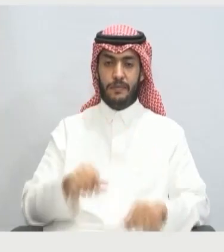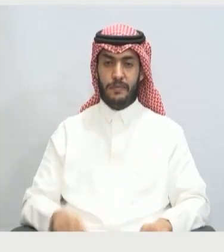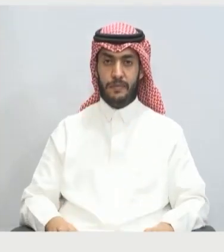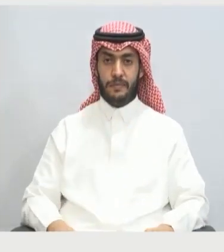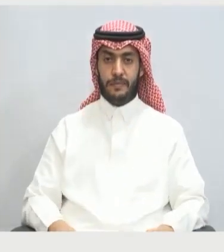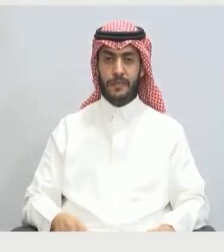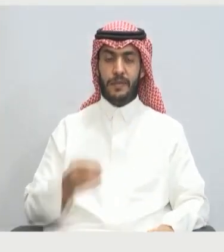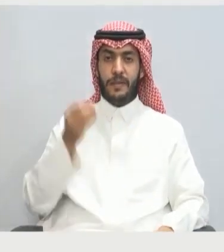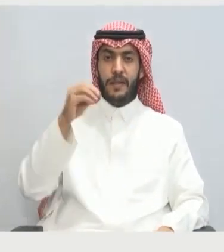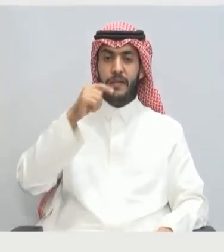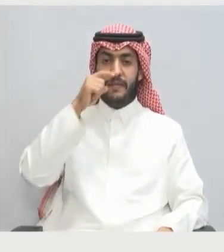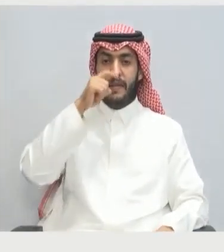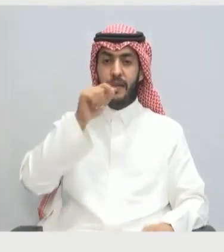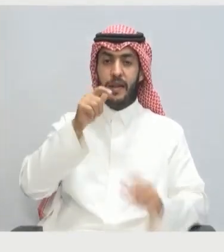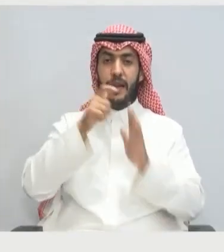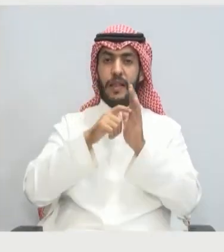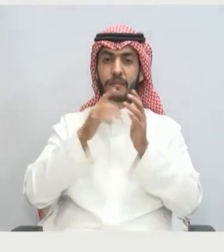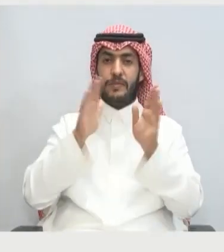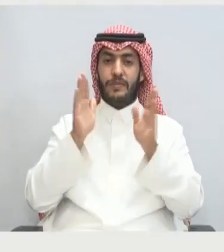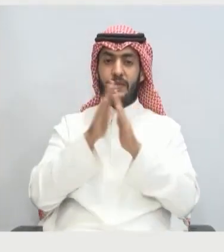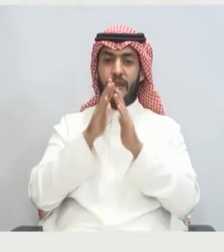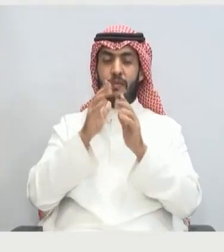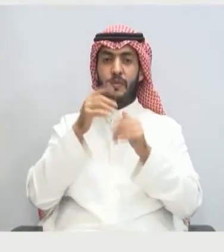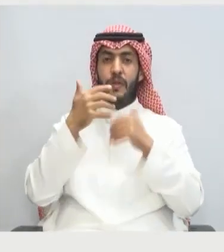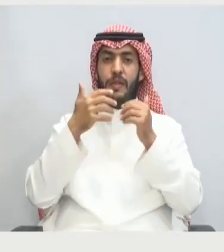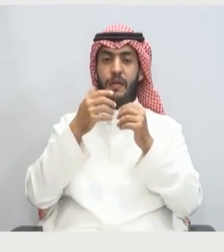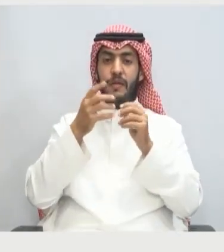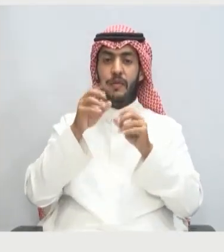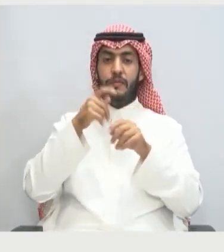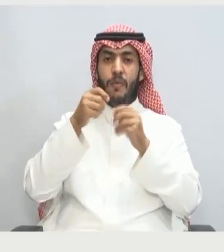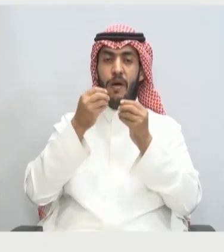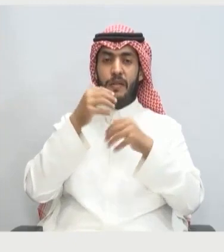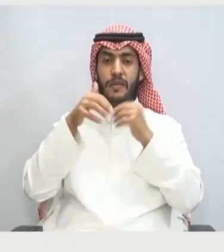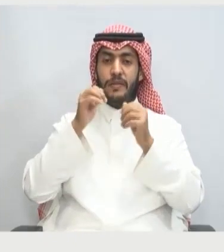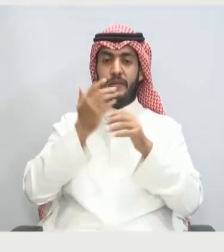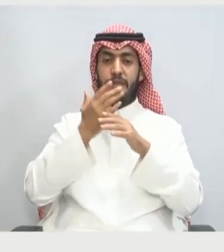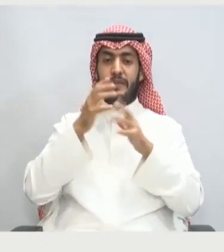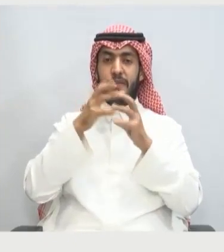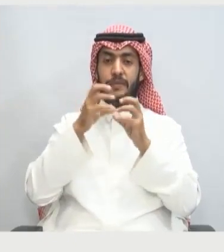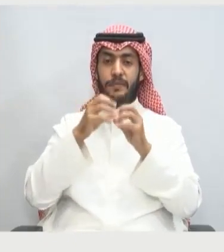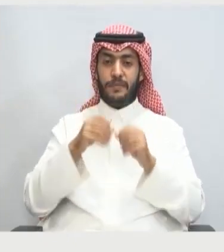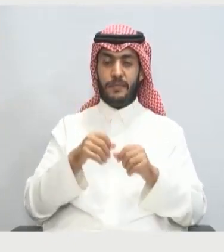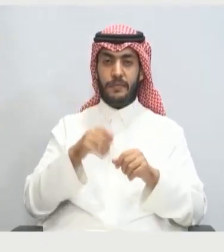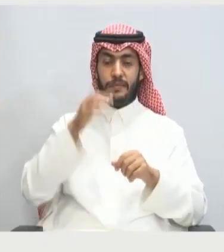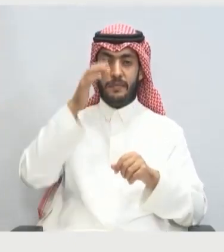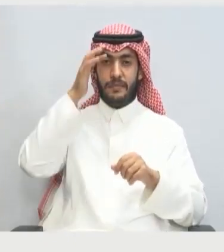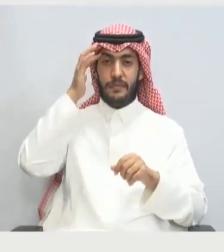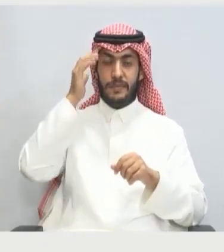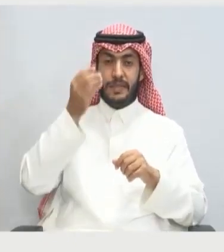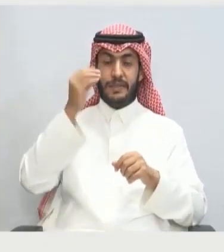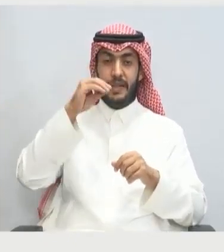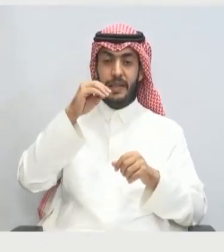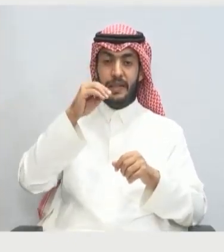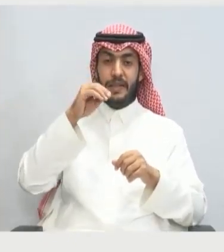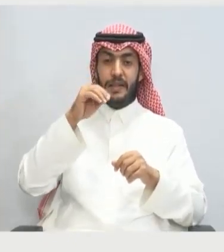ضاع فرضيه بالاعتماد على نظريه التصادم وسرعه التفاعل وتركيز المواد المتفاعله لتفسير الناتج طبعا عندما يزداد